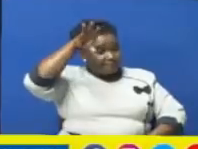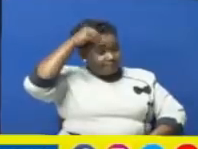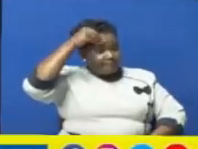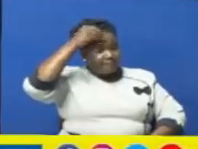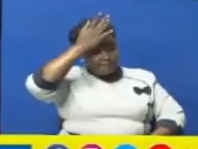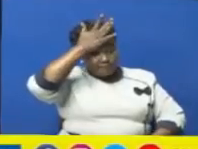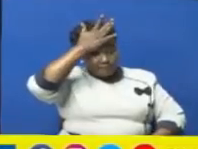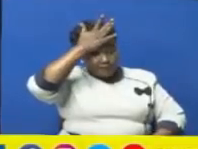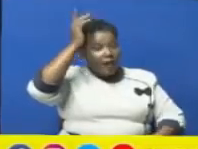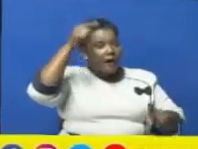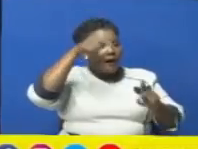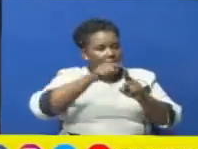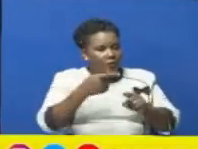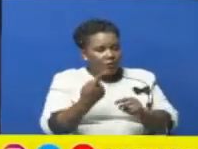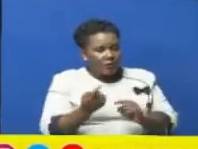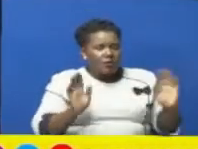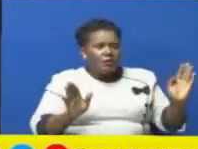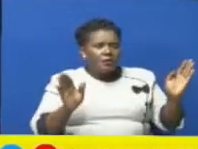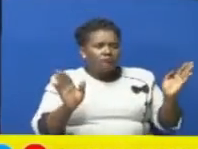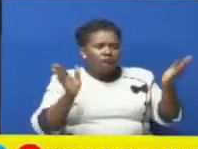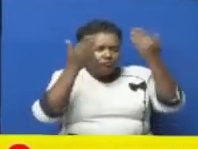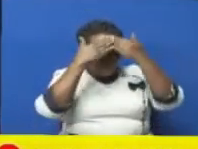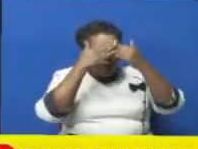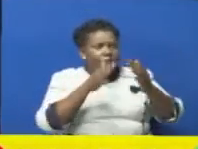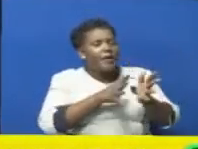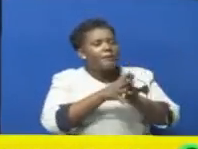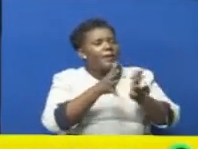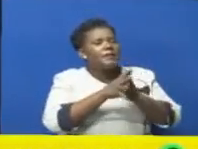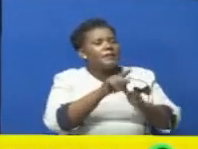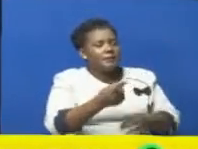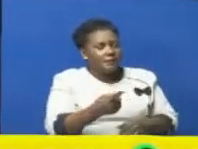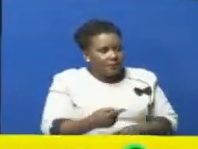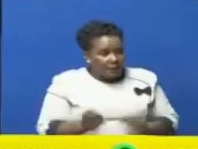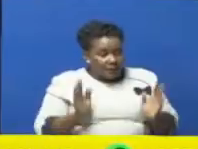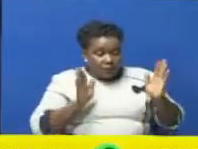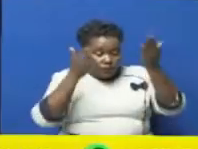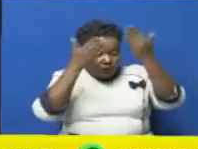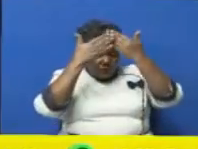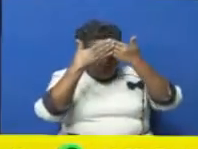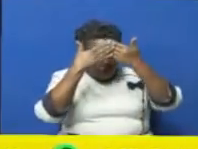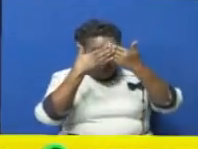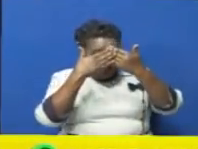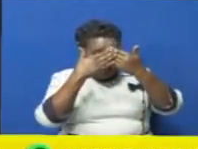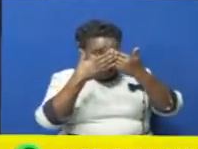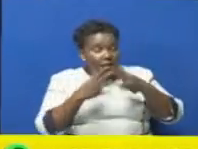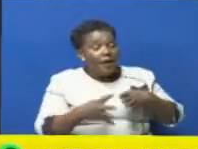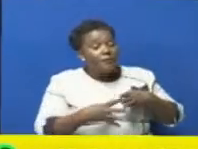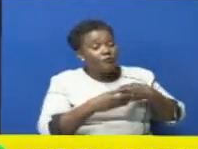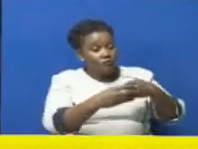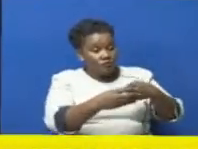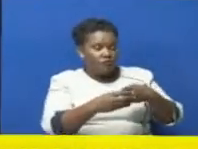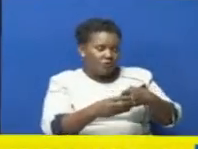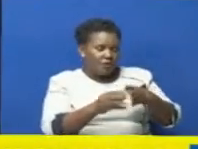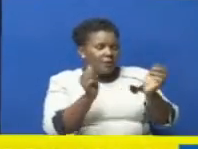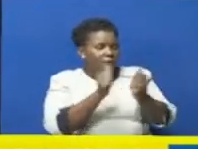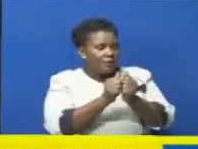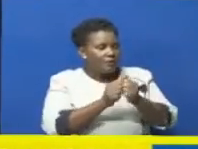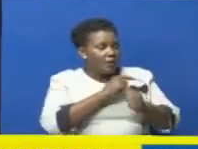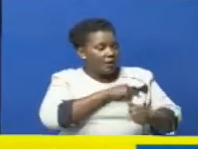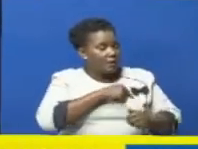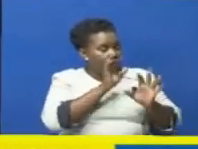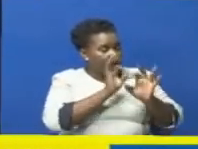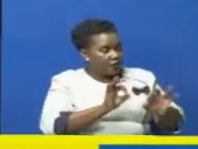muongozo wa Mtume wanaweza kupata. Mtume sallallahu alaihi wasallam ametuongoza tujijenge katika tabia njema, maadili